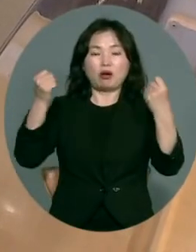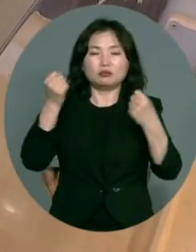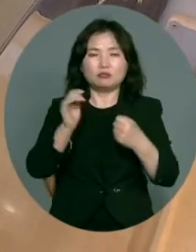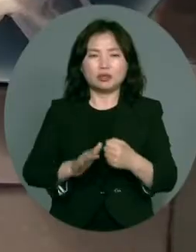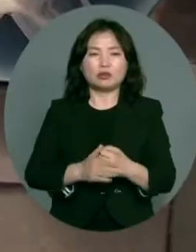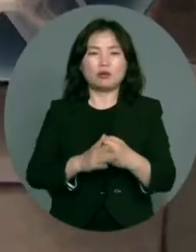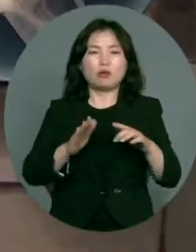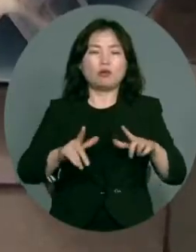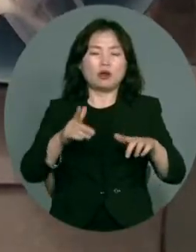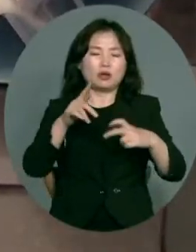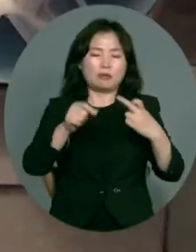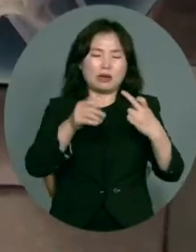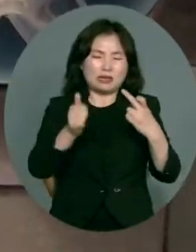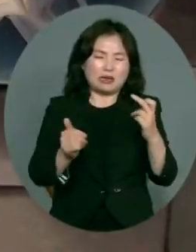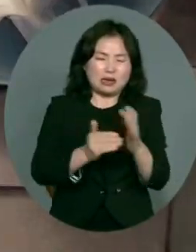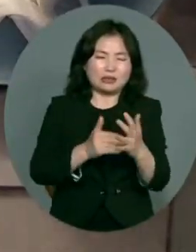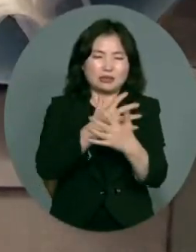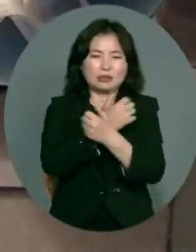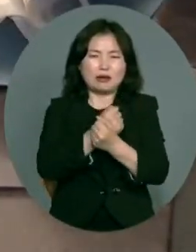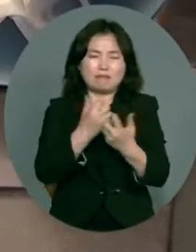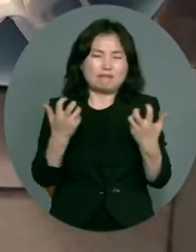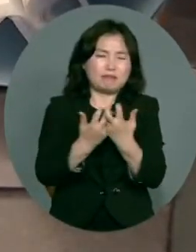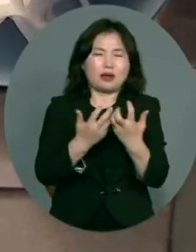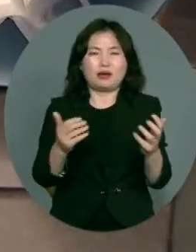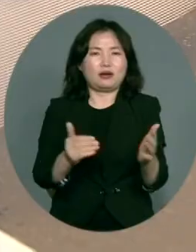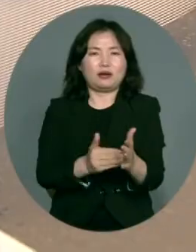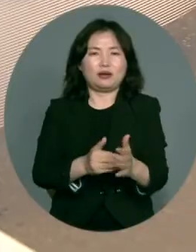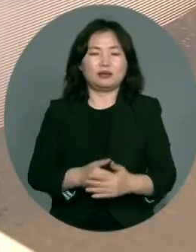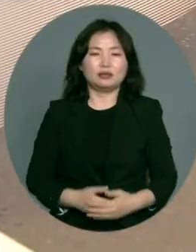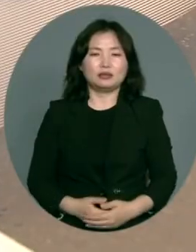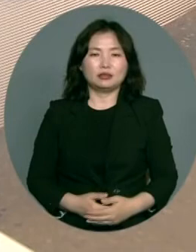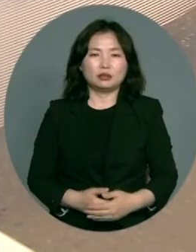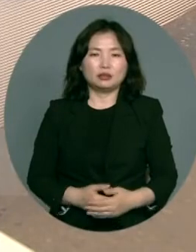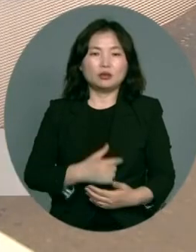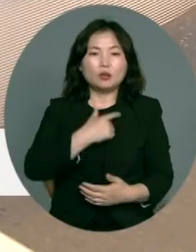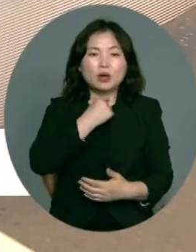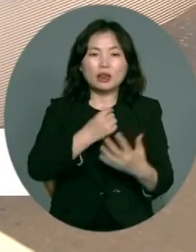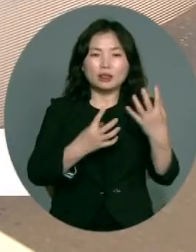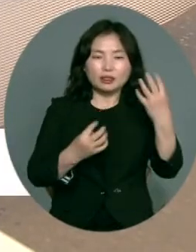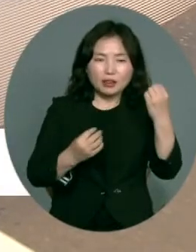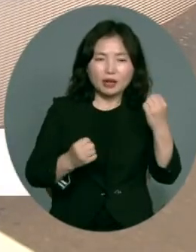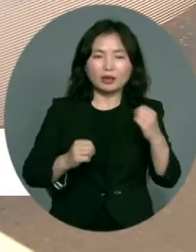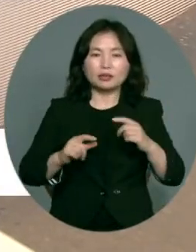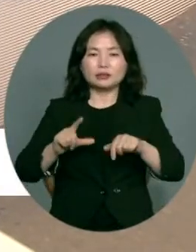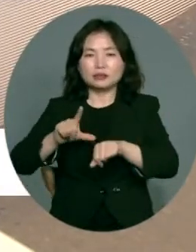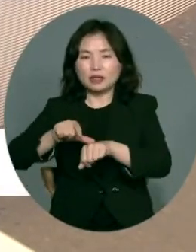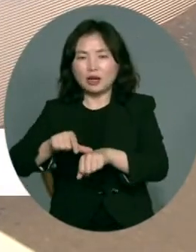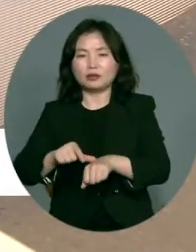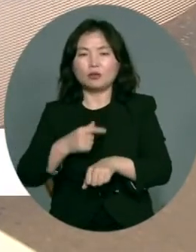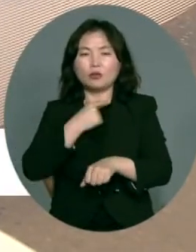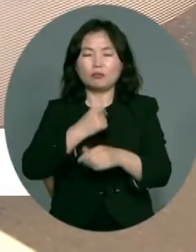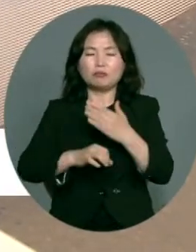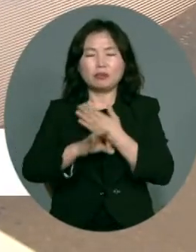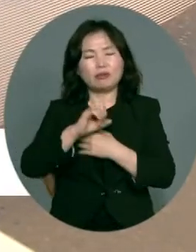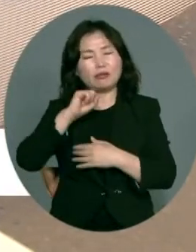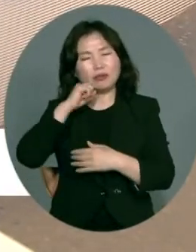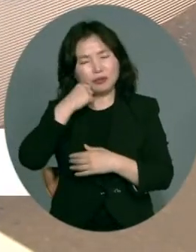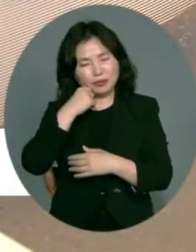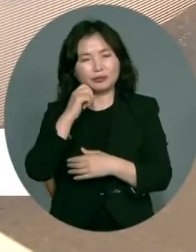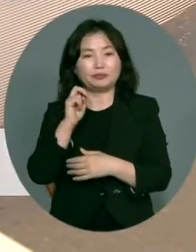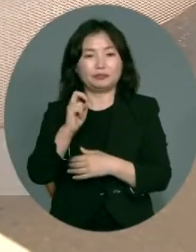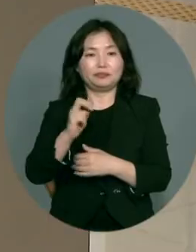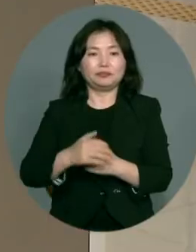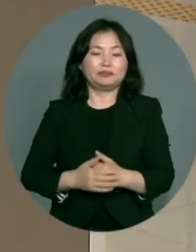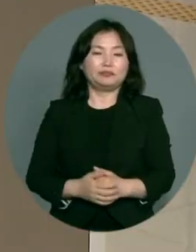있지만 올 연말까지 예약은 꽉찬 상태입니다. 원하시는 날짜와 원하시는 시간에 보시려면 좀 불가능하실 것